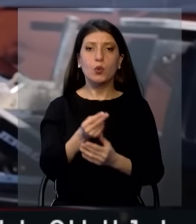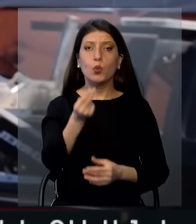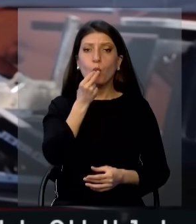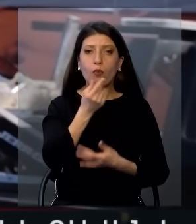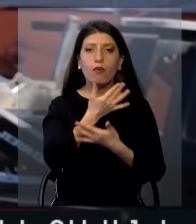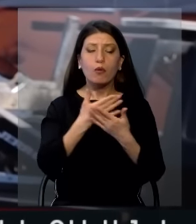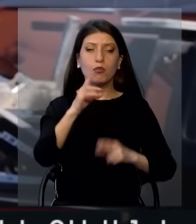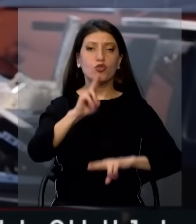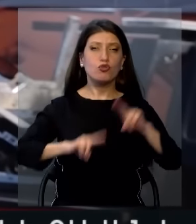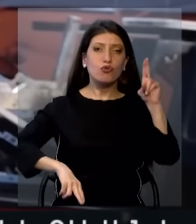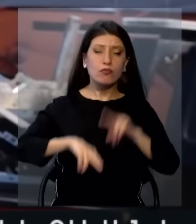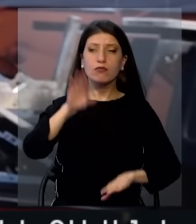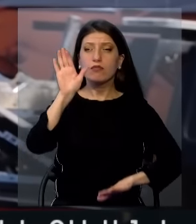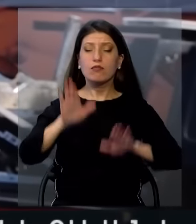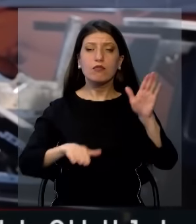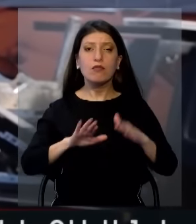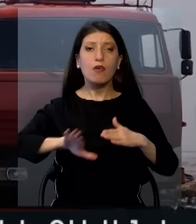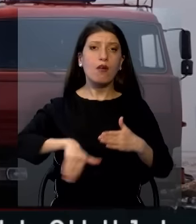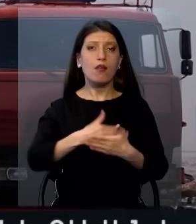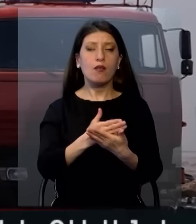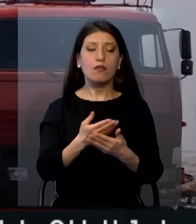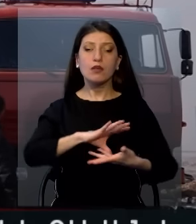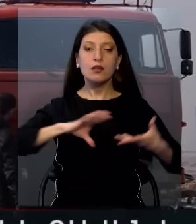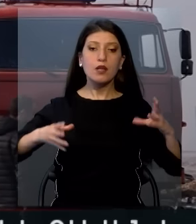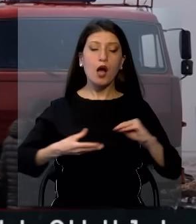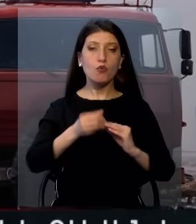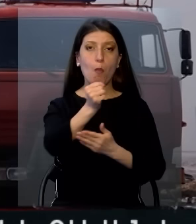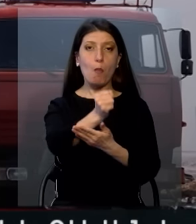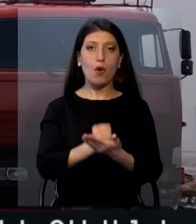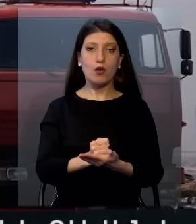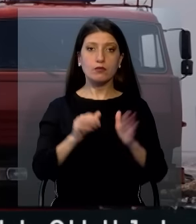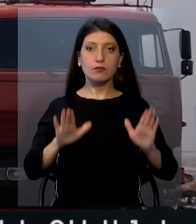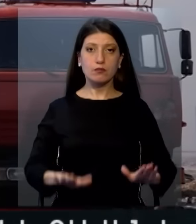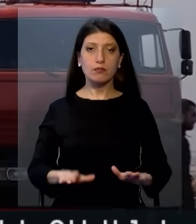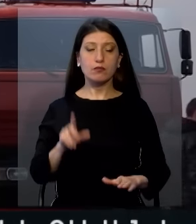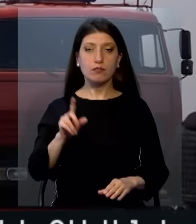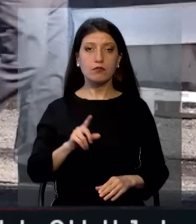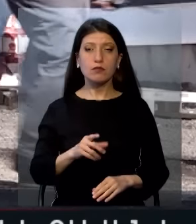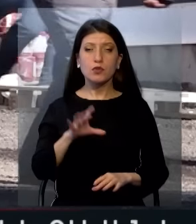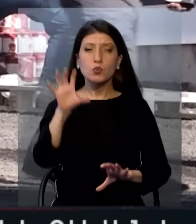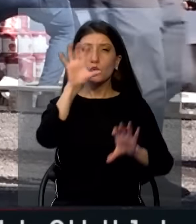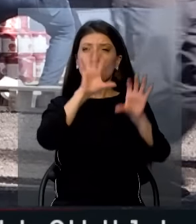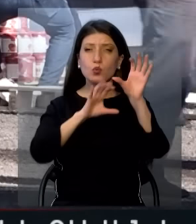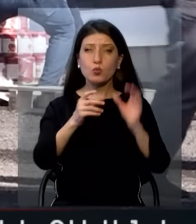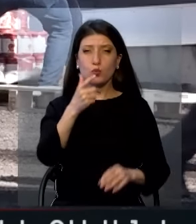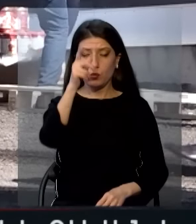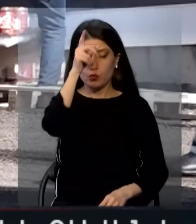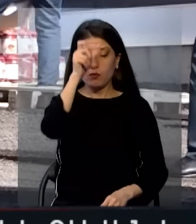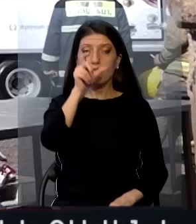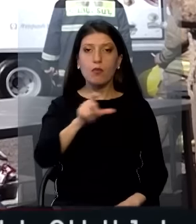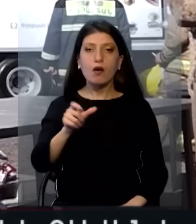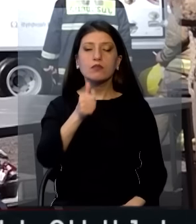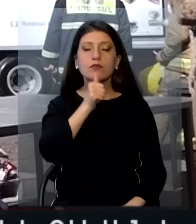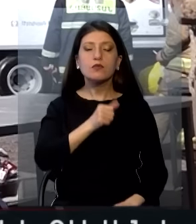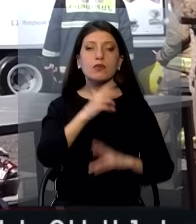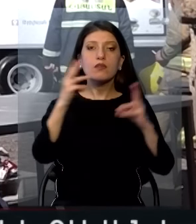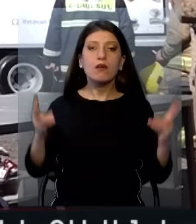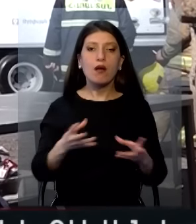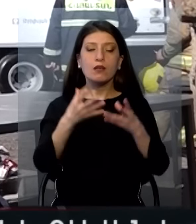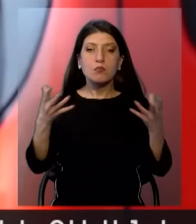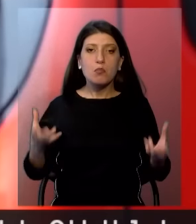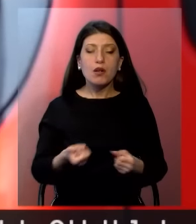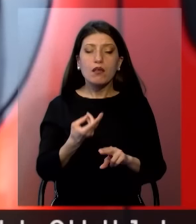շինարարական ապրանքներ, ընդհանուր պահեստային տարածքը։ Չնայած խեղտող ծխին, մարդիկ փորձում են կրակից փրկել հնարավոր ամեն